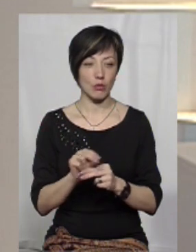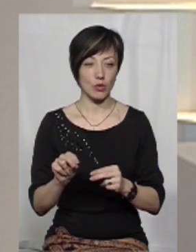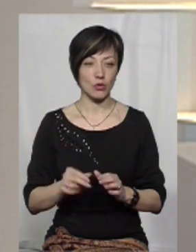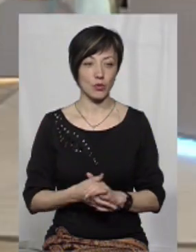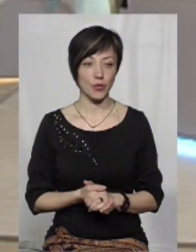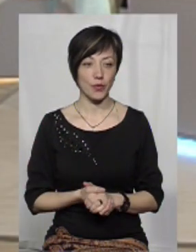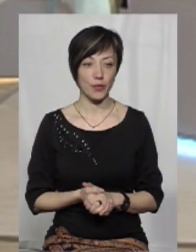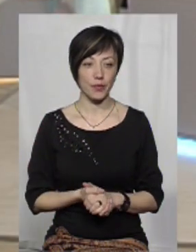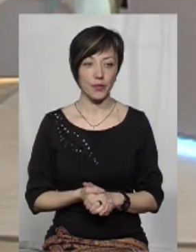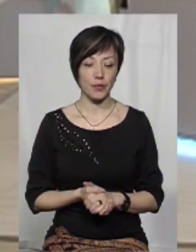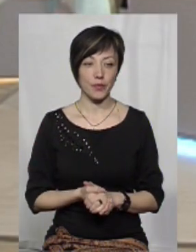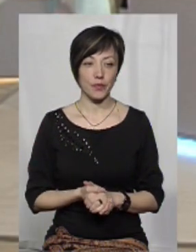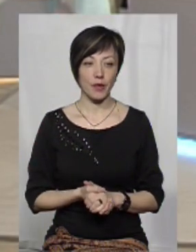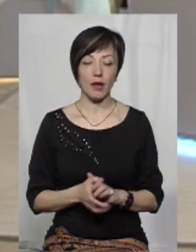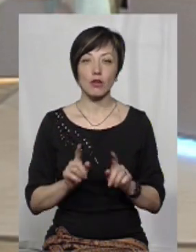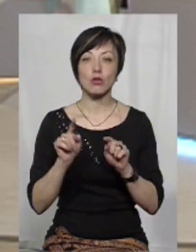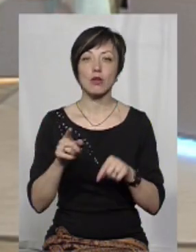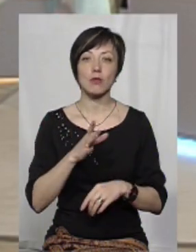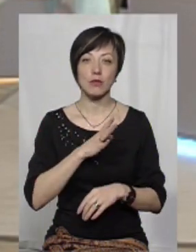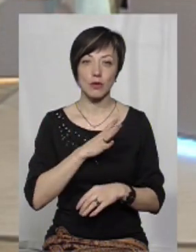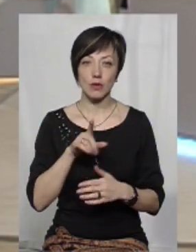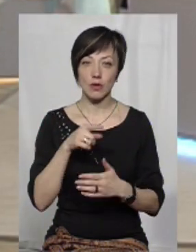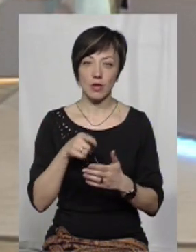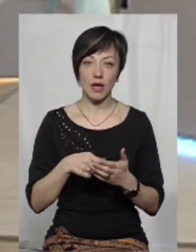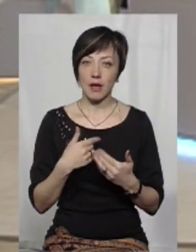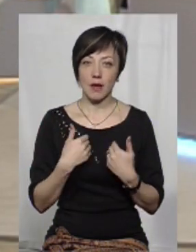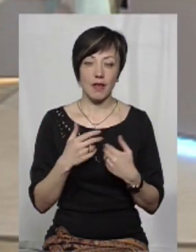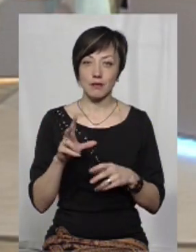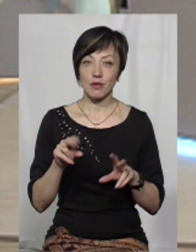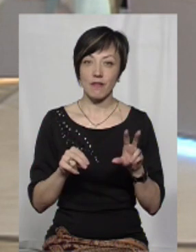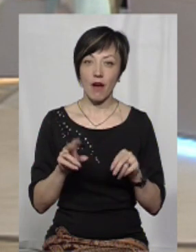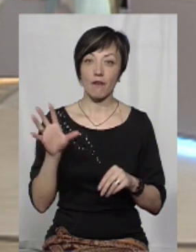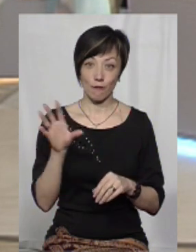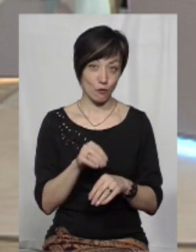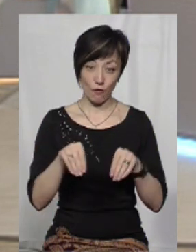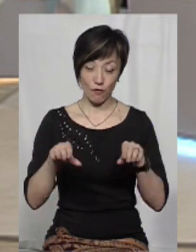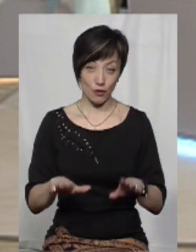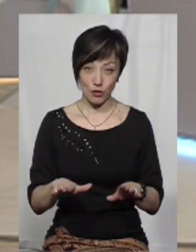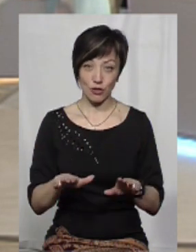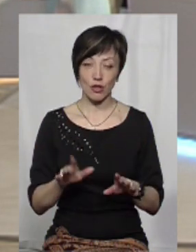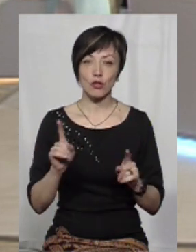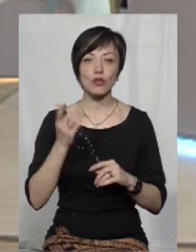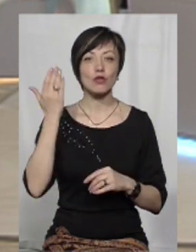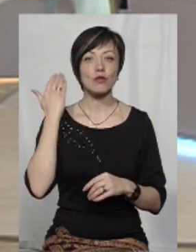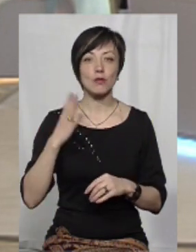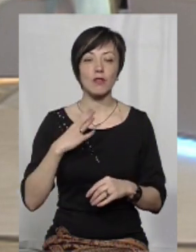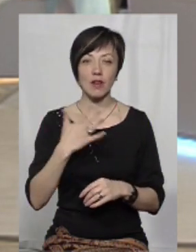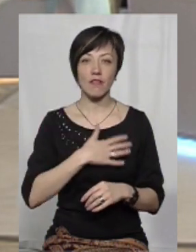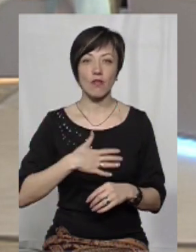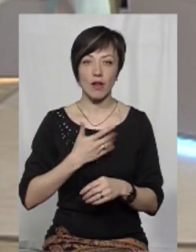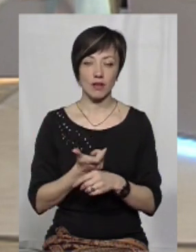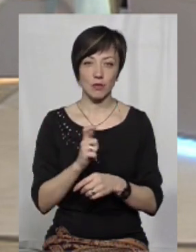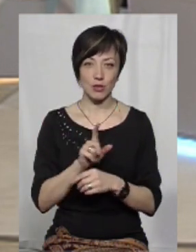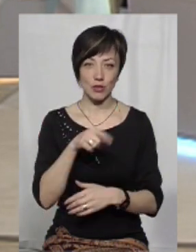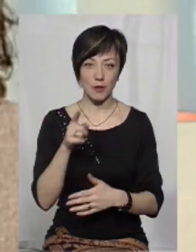ремонту? Ні, що там було? Навіть не сподівання, а все вирішено. Що тоді вас